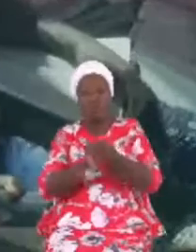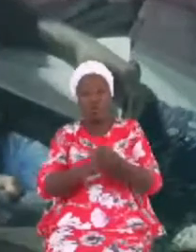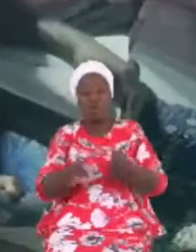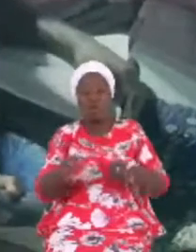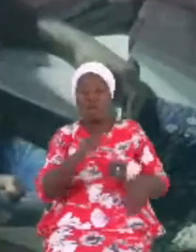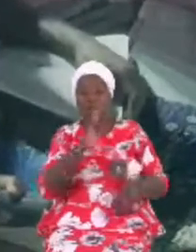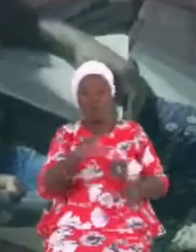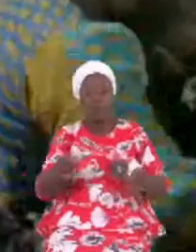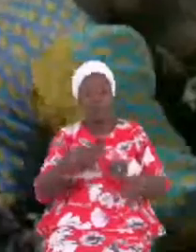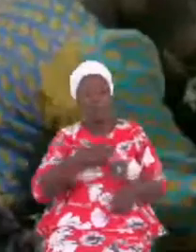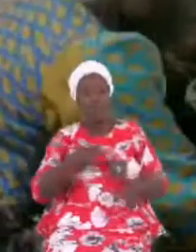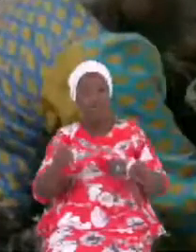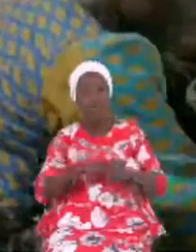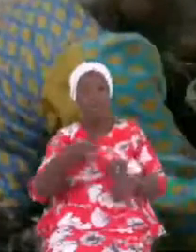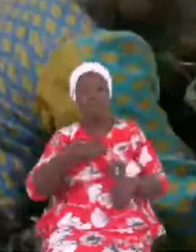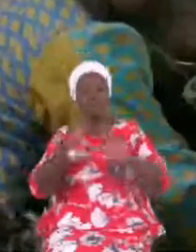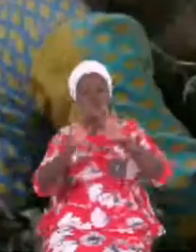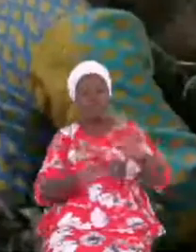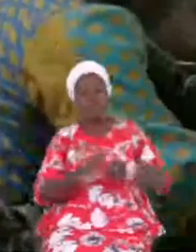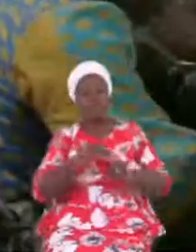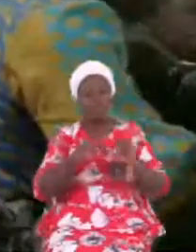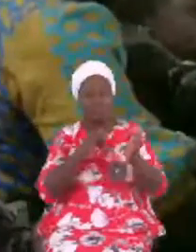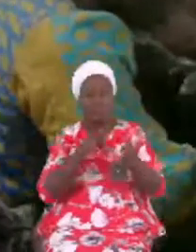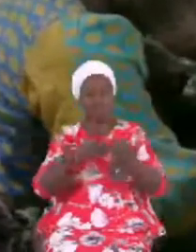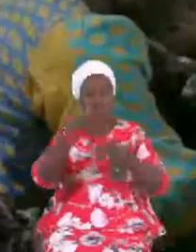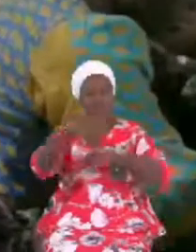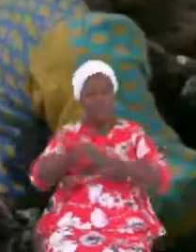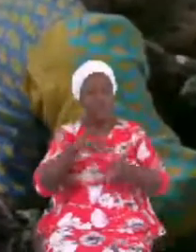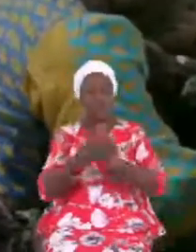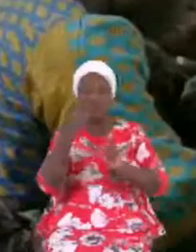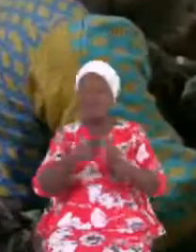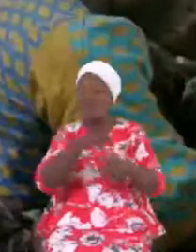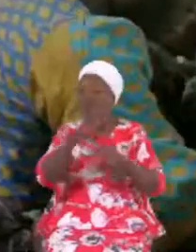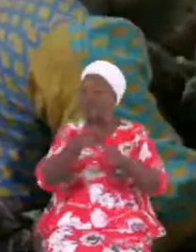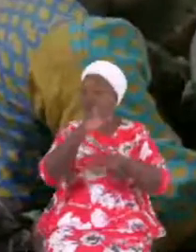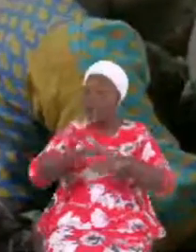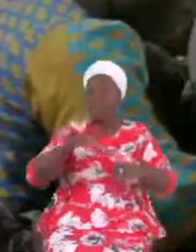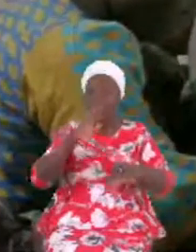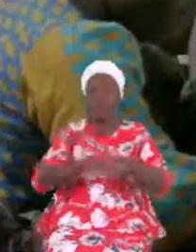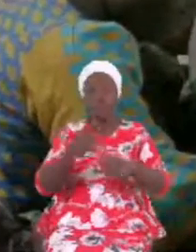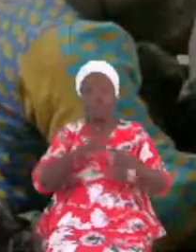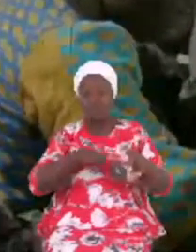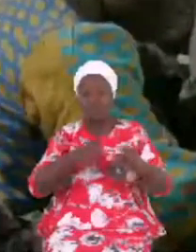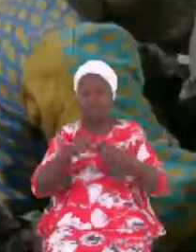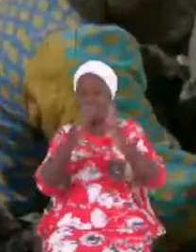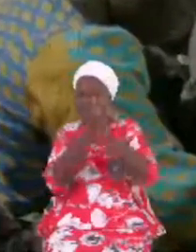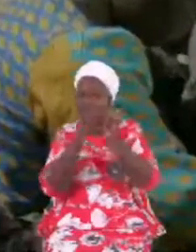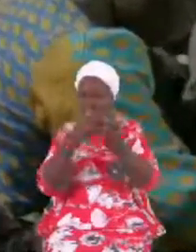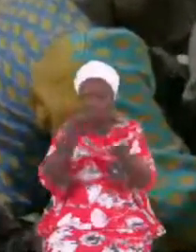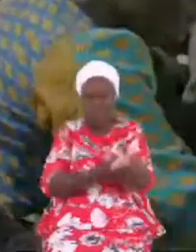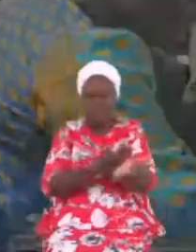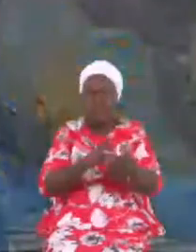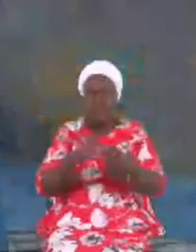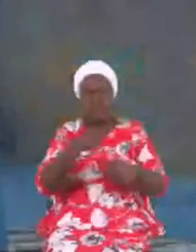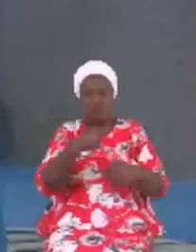J'ai dit, il le fera ce soir. Quand tu invoqueras le Seigneur, tu dis, Seigneur, me voici,